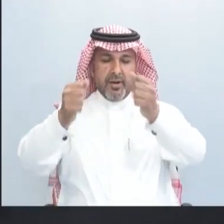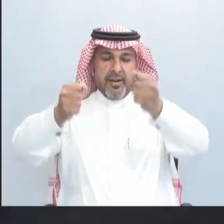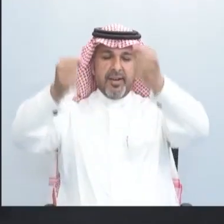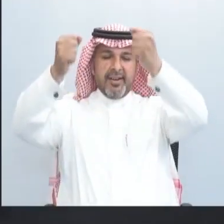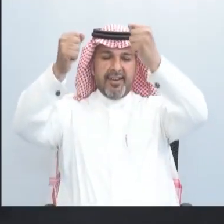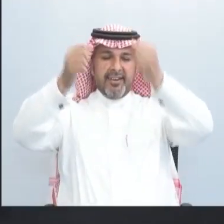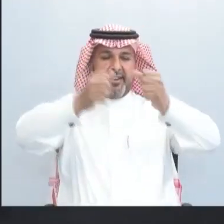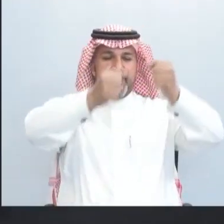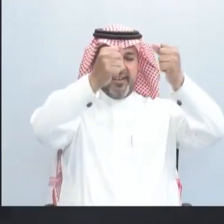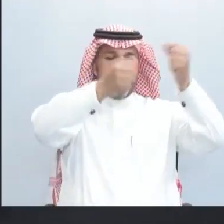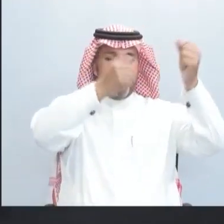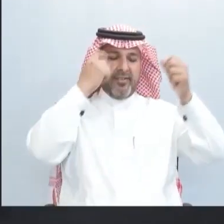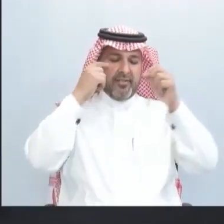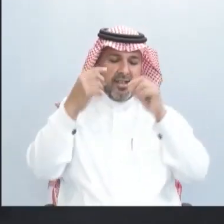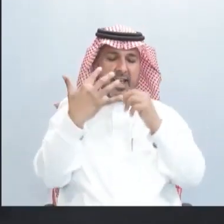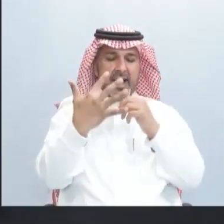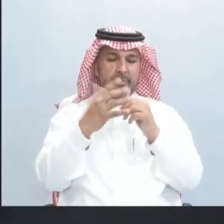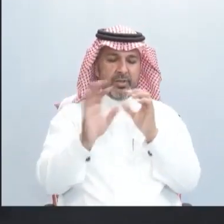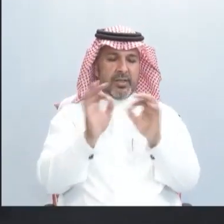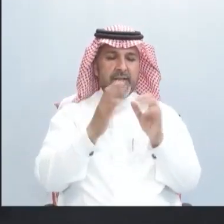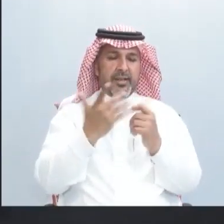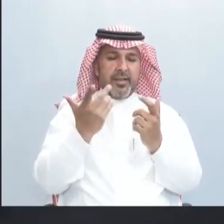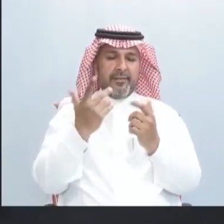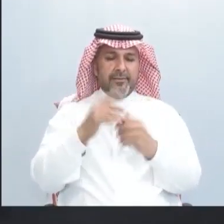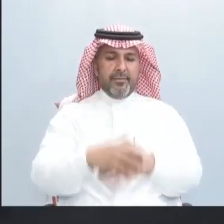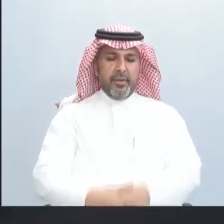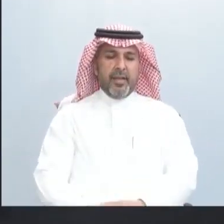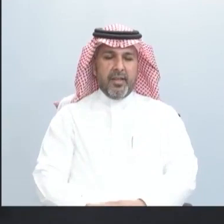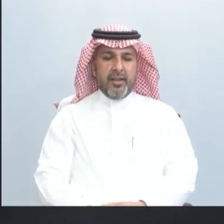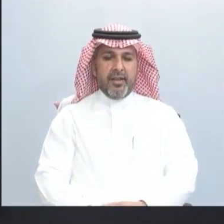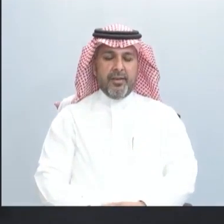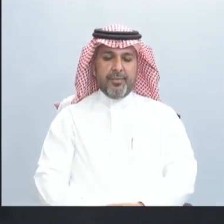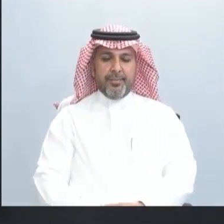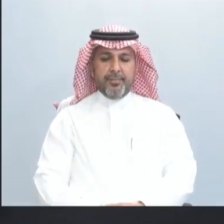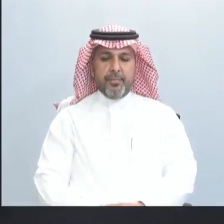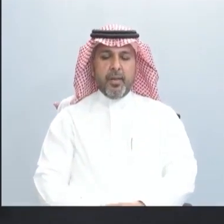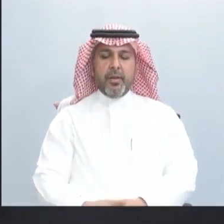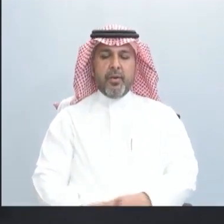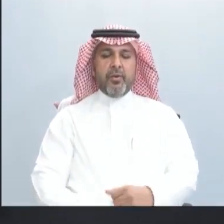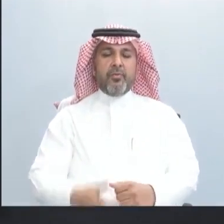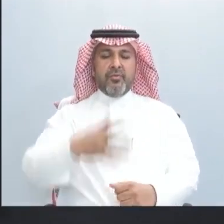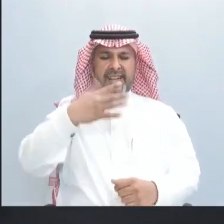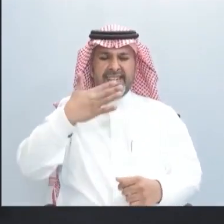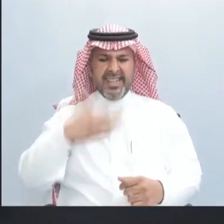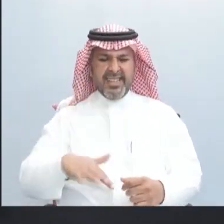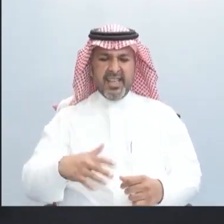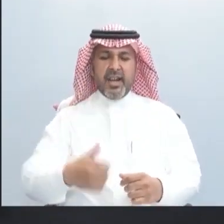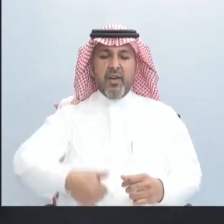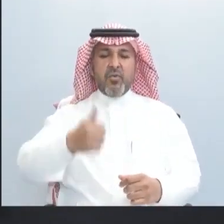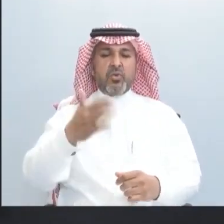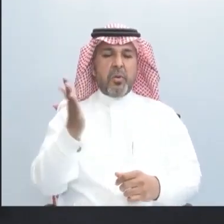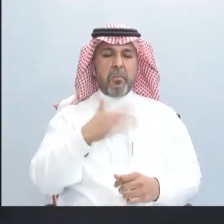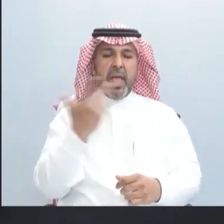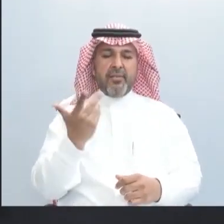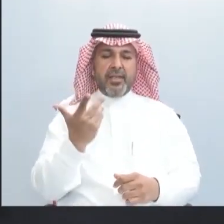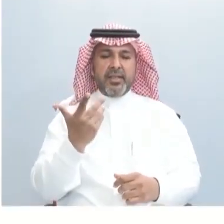كم عدد طرق اختيار الجوائز كم عدد طرقها طريقه واحده وهي ولا جائزه كم عدد الطرق واحده اللي